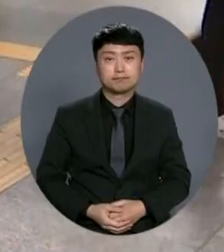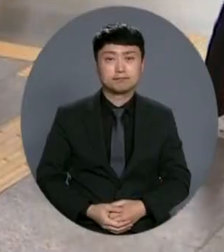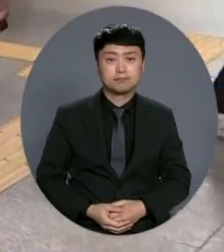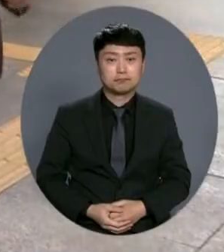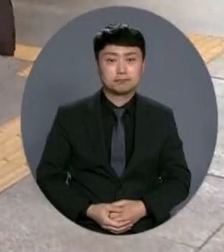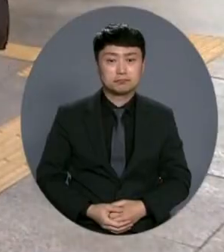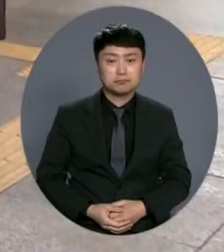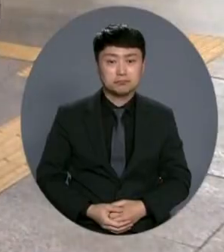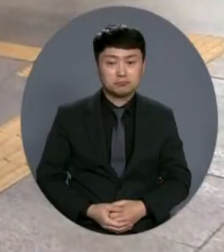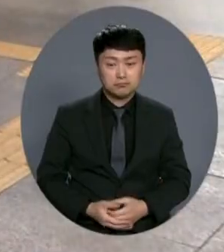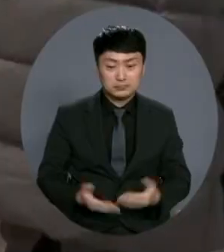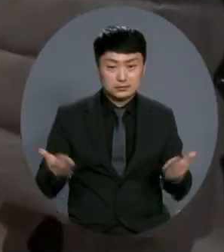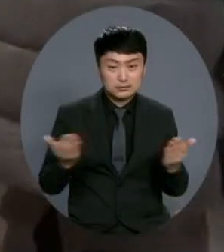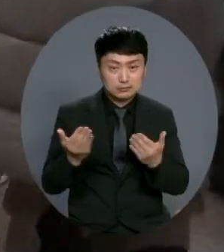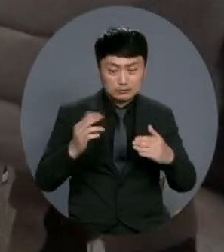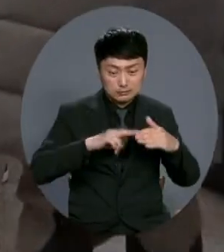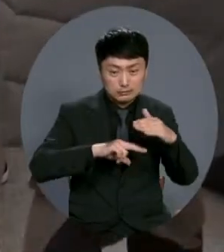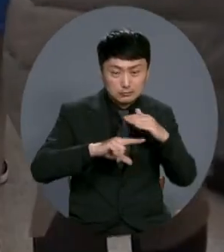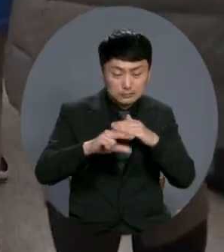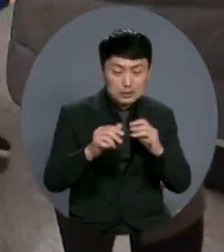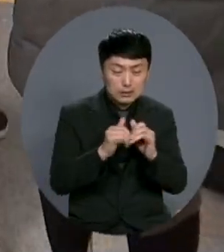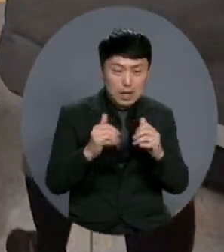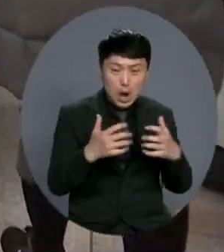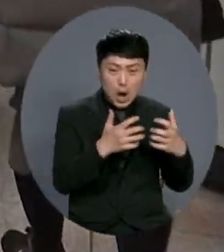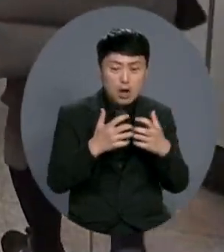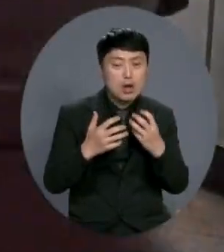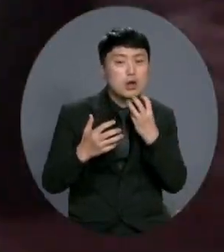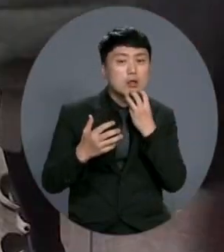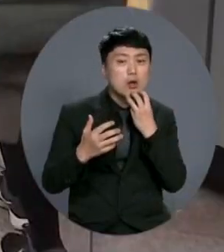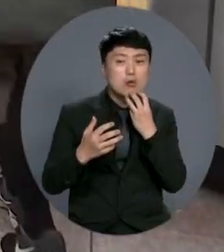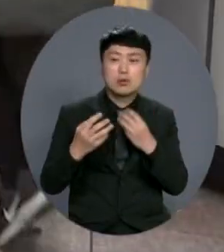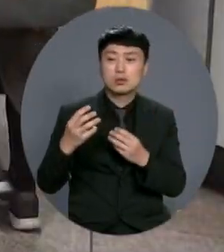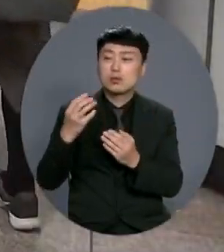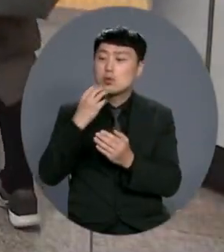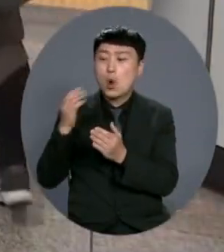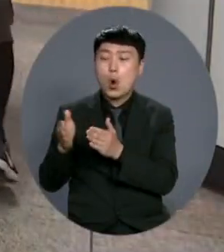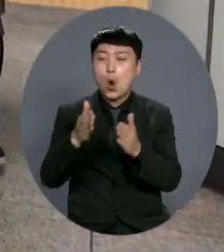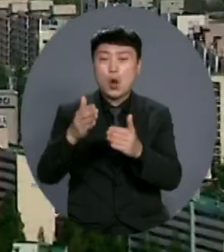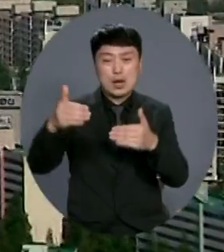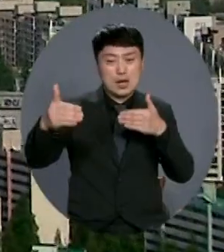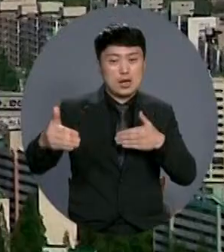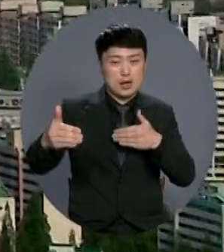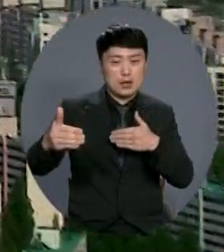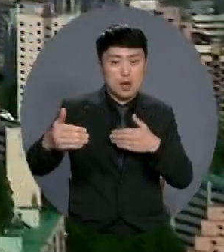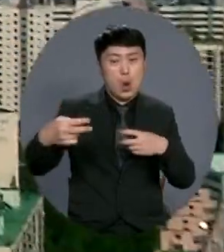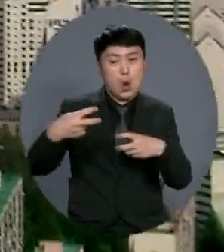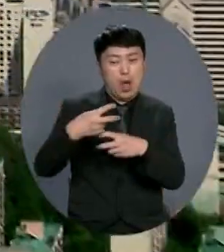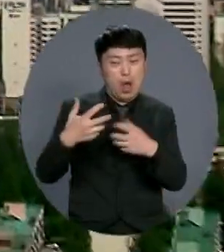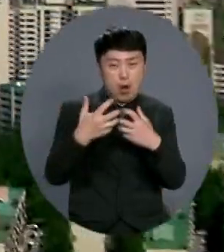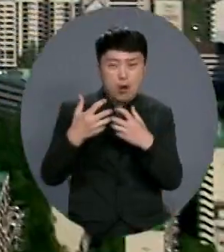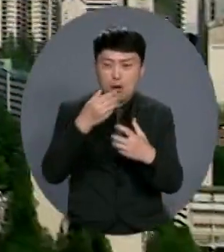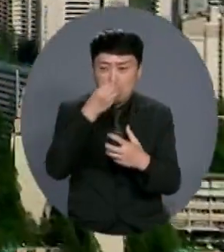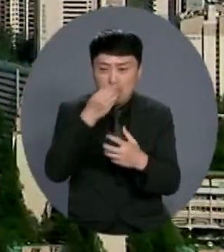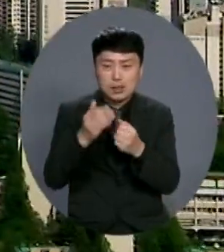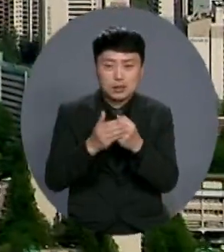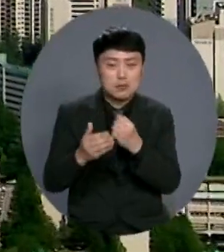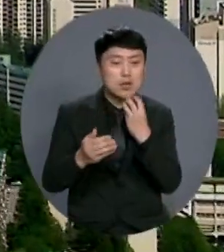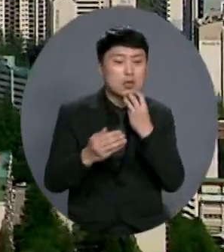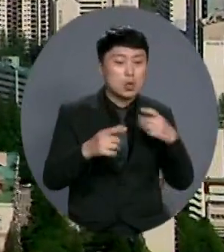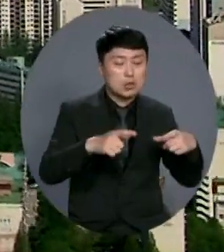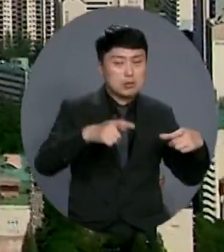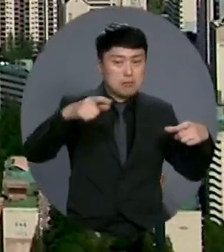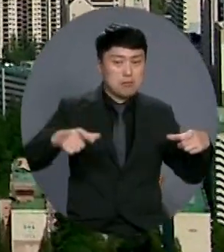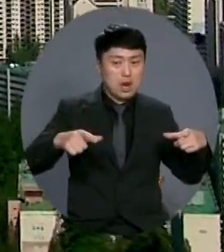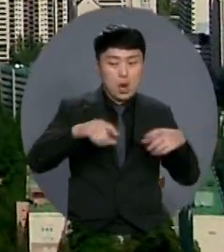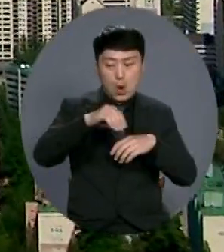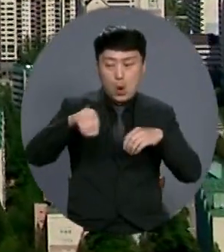출퇴근 길일 지옥철로 불리는 서울 경기 도간 교통난을 해결하기 위함이라고 하지만 서울 키우기는 지역